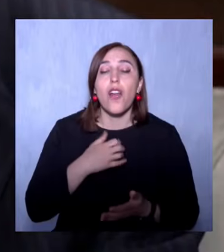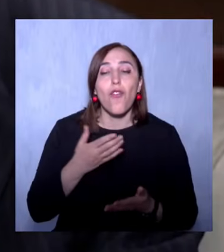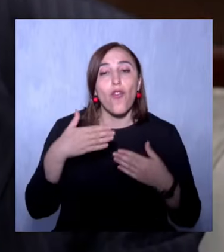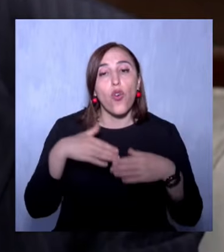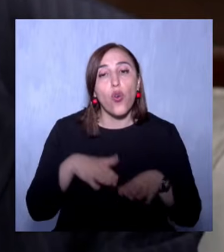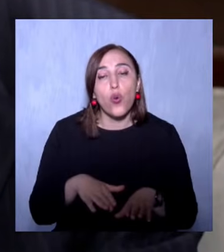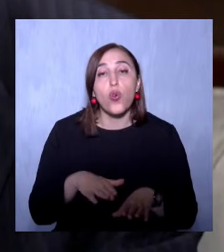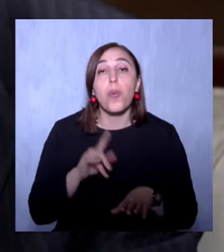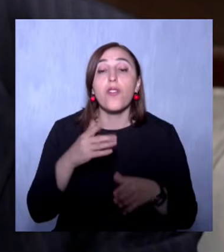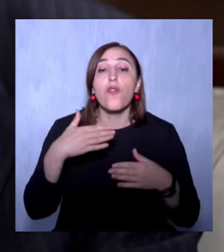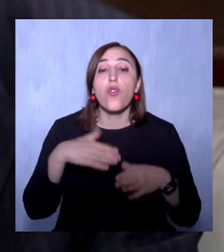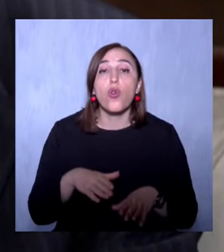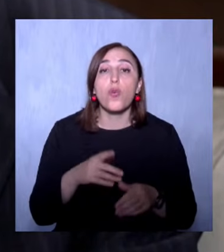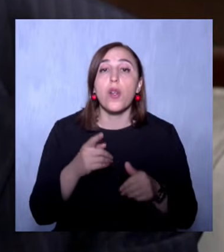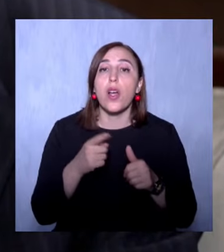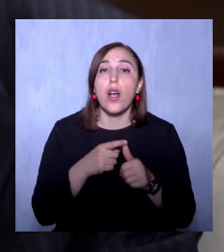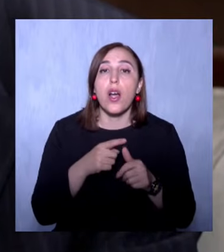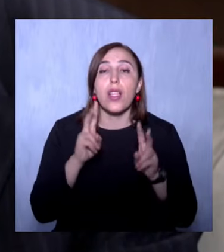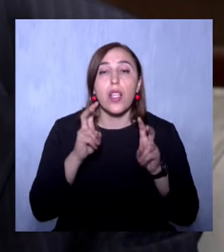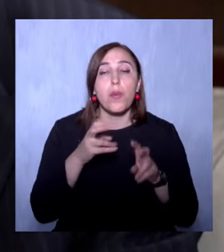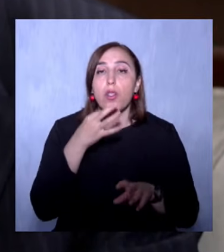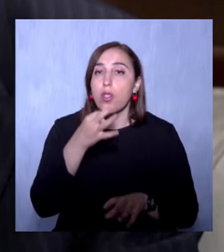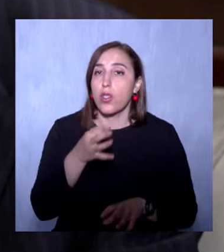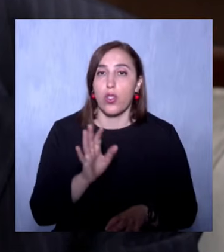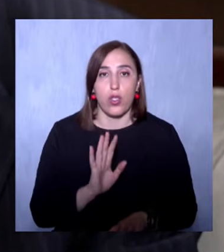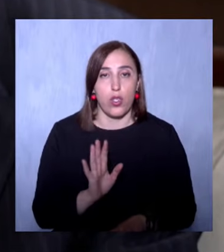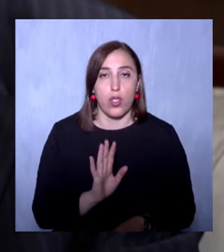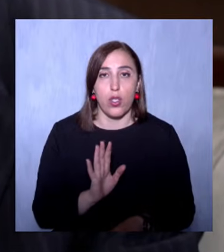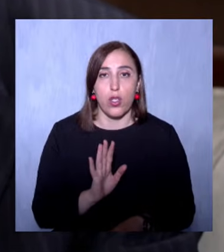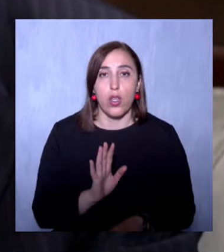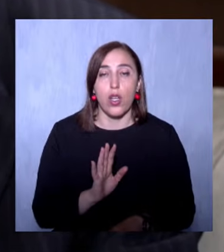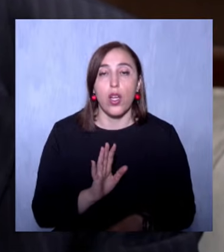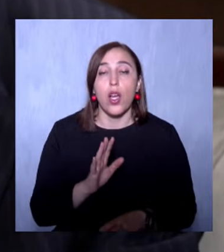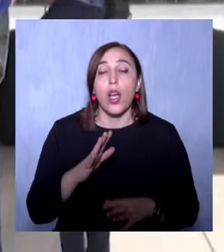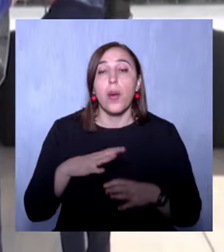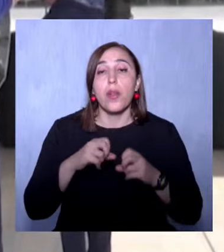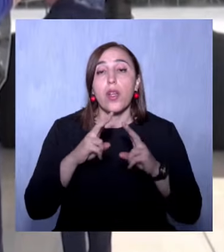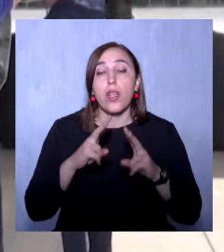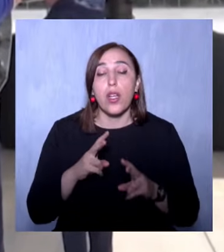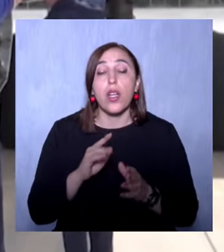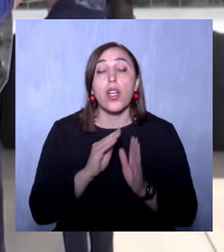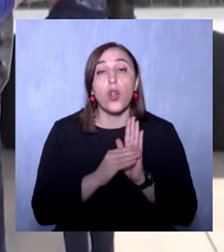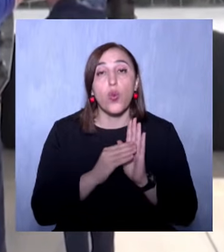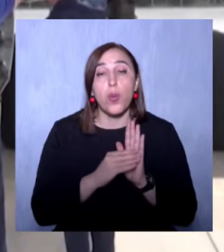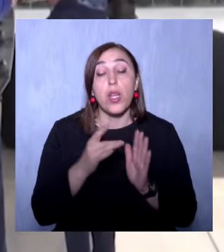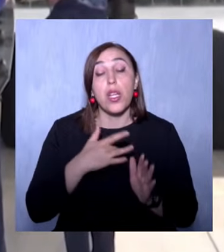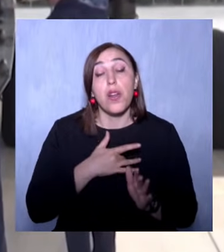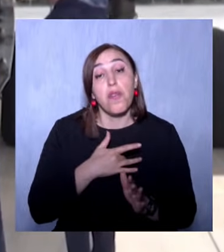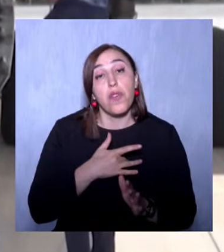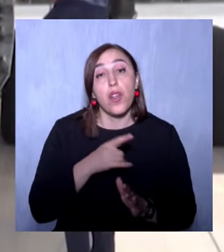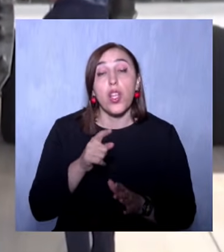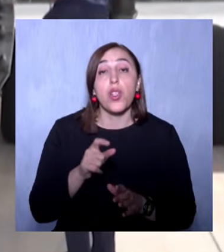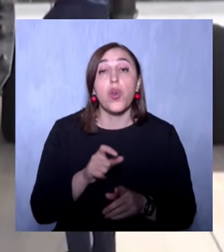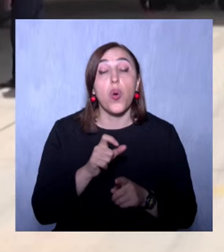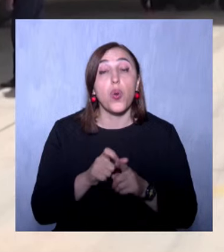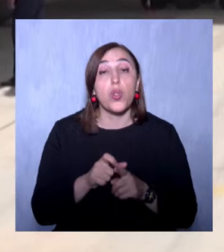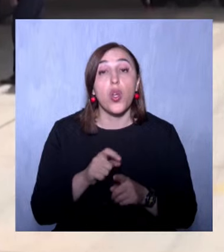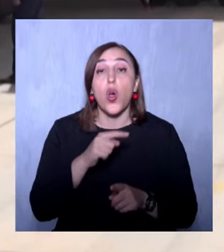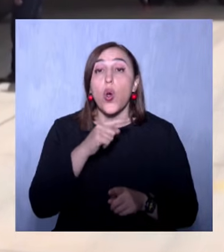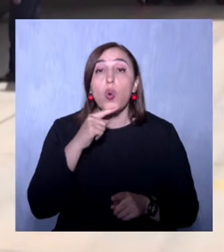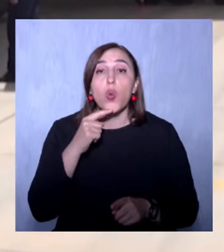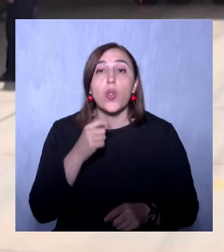կոնկրետ ինչ որոշման մասին է խոսքը, Էրդողանը չի մանրամասնել։ Բերլուծաբաններն էլ գրում են, որ խոսքը ամենայն հավանականությամբ